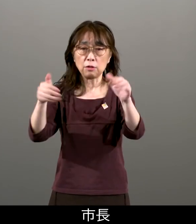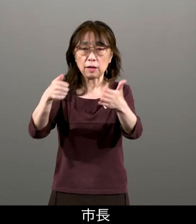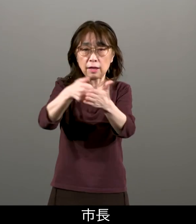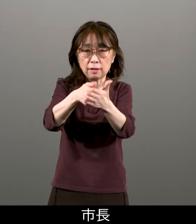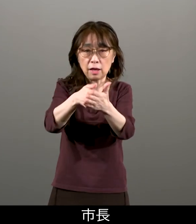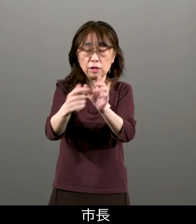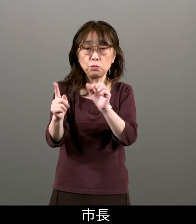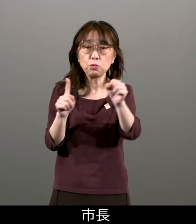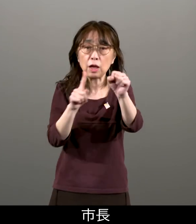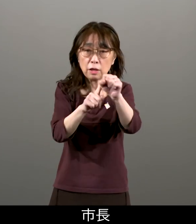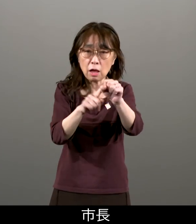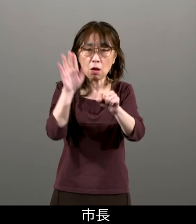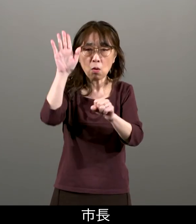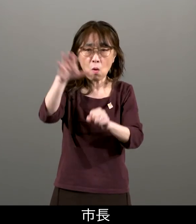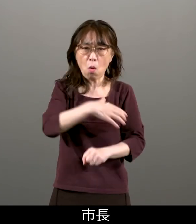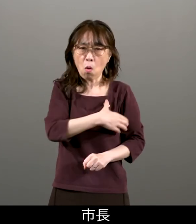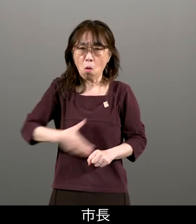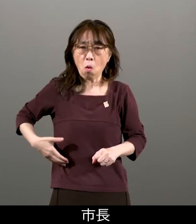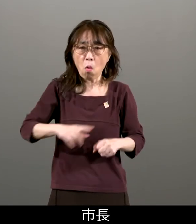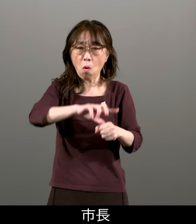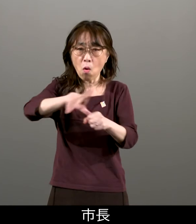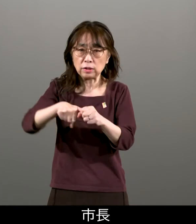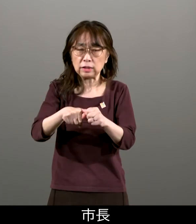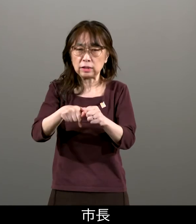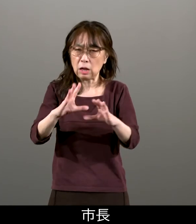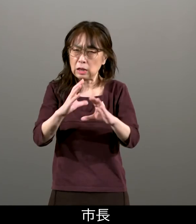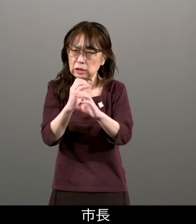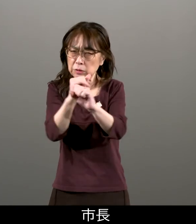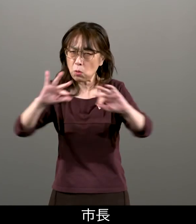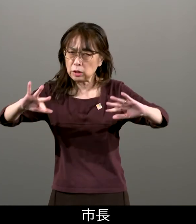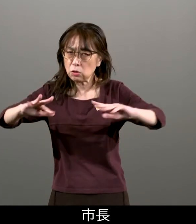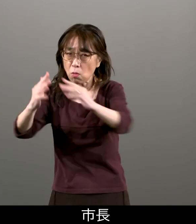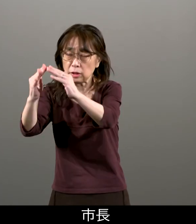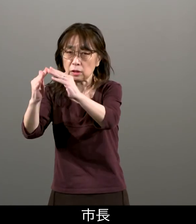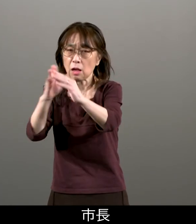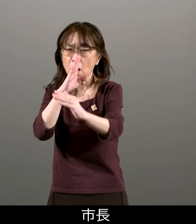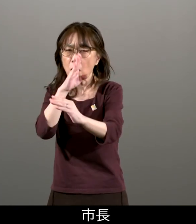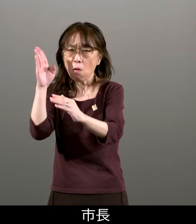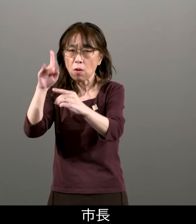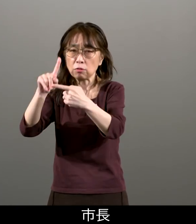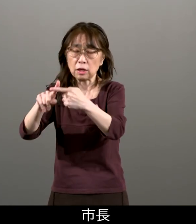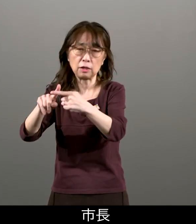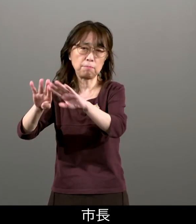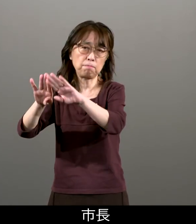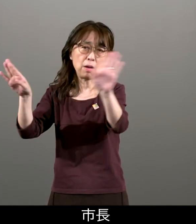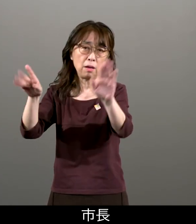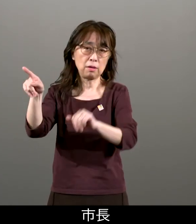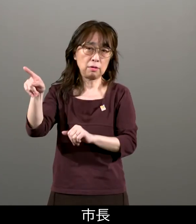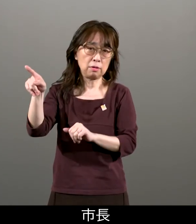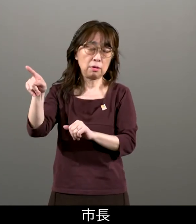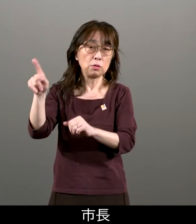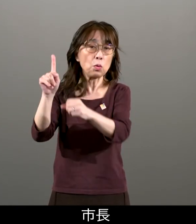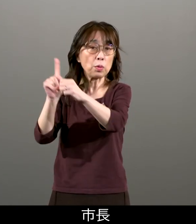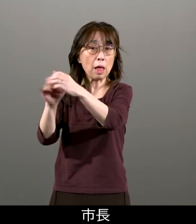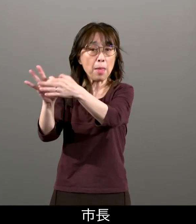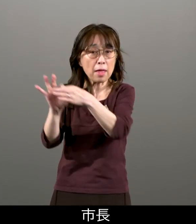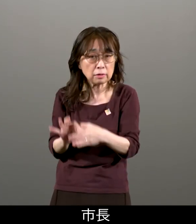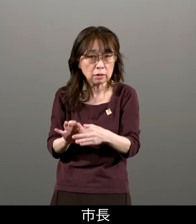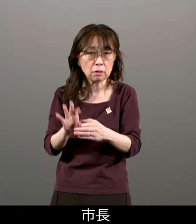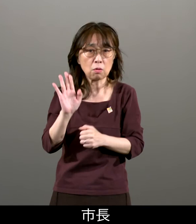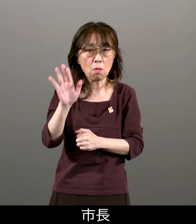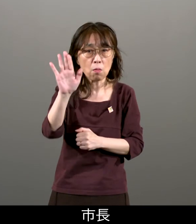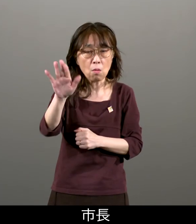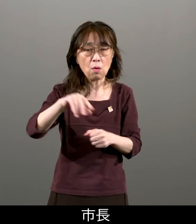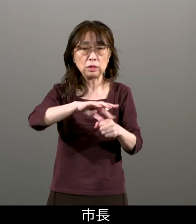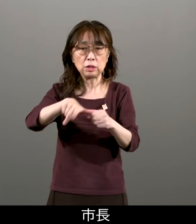候補都市の絞り込みというものが本格化をしていくというふうに考えております。このために、今後は